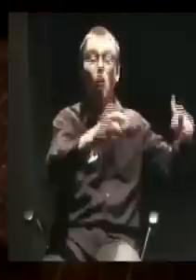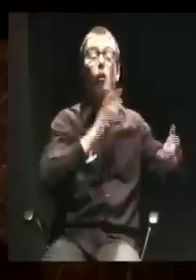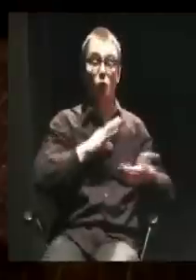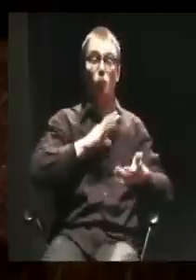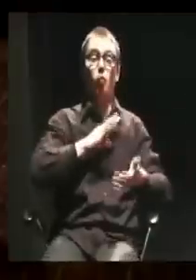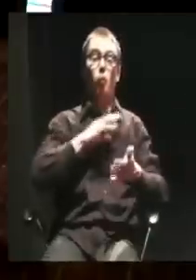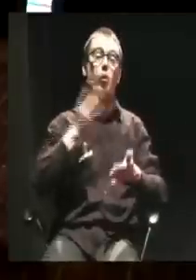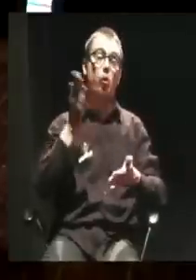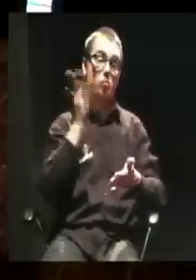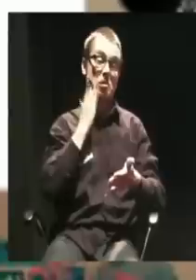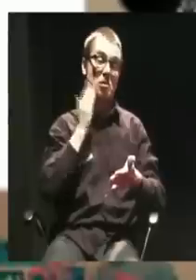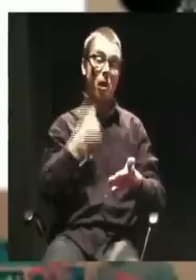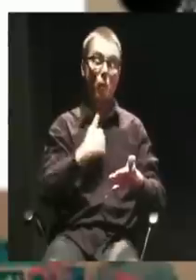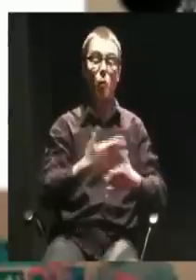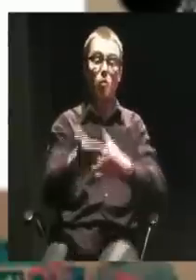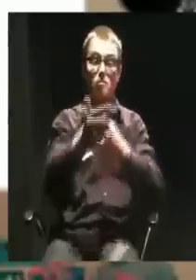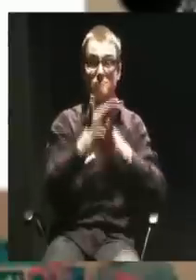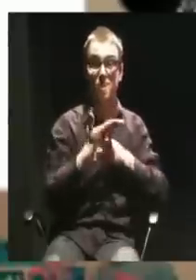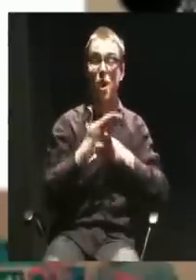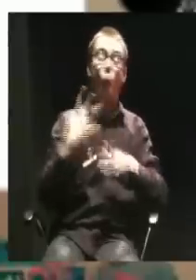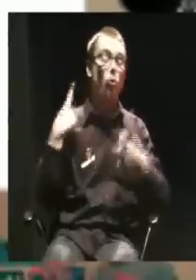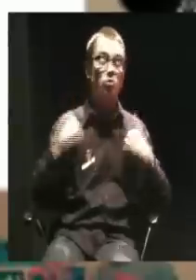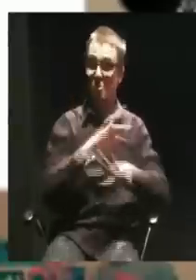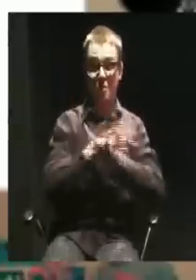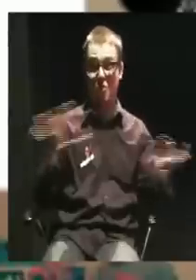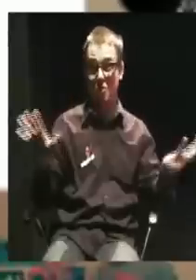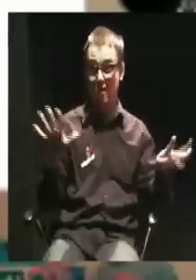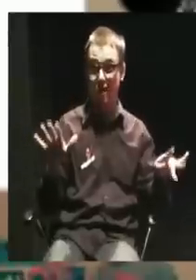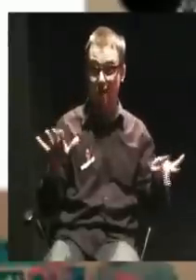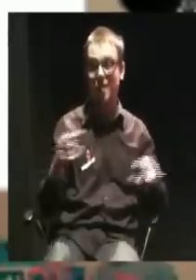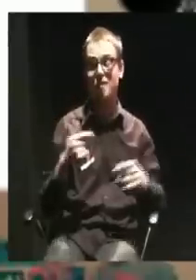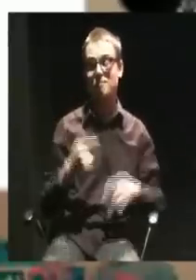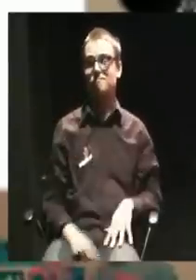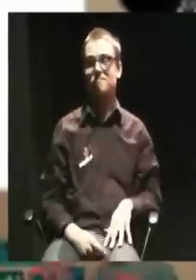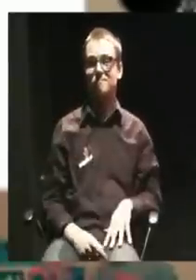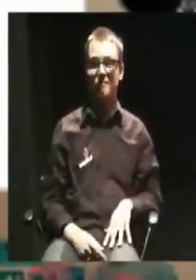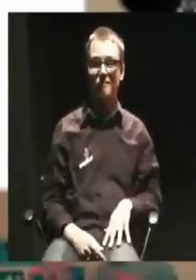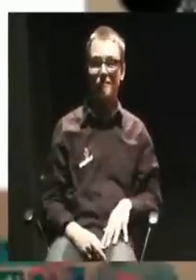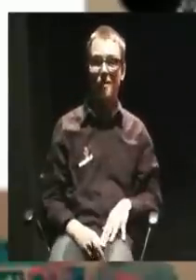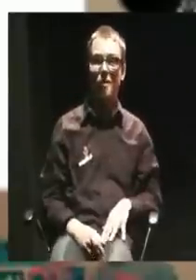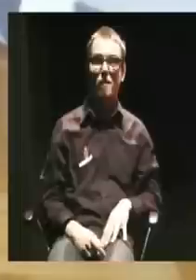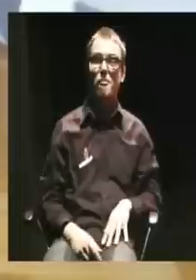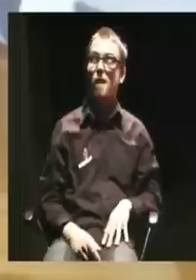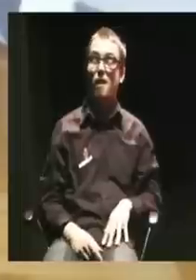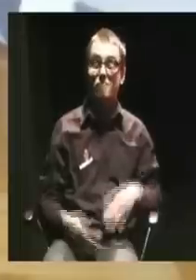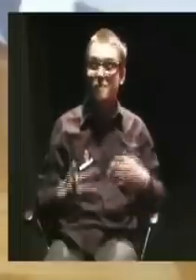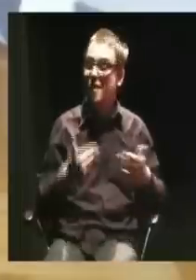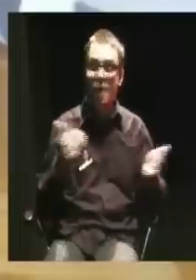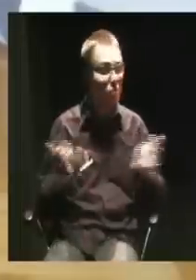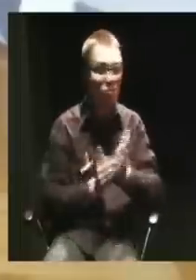nagrałem pierwszy odcinek. Tak powstał program 20 metrów kwadratowych Łukasza. A to dowód na to, że nie trzeba mieć dużych pieniędzy. To